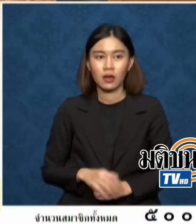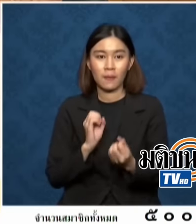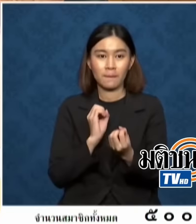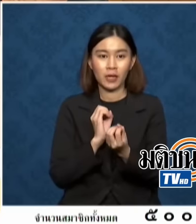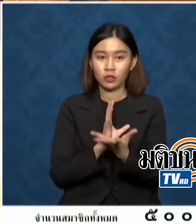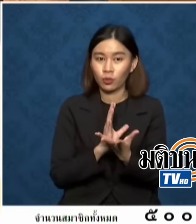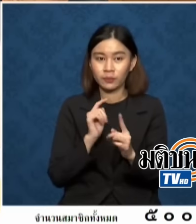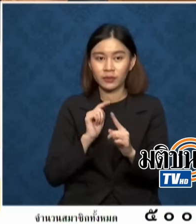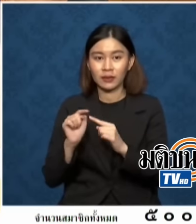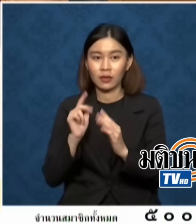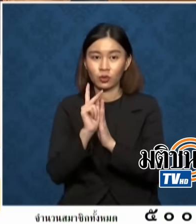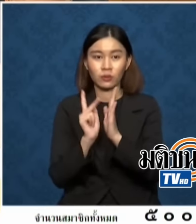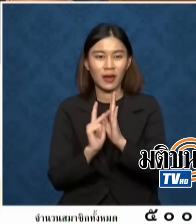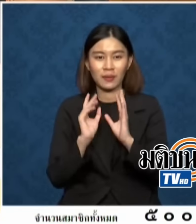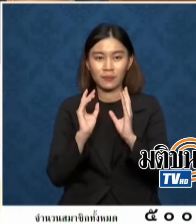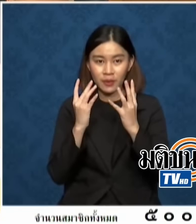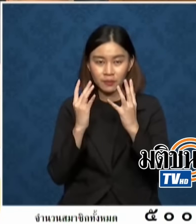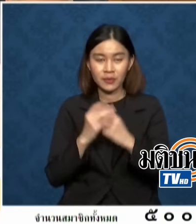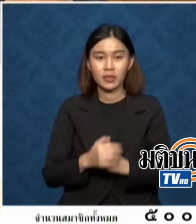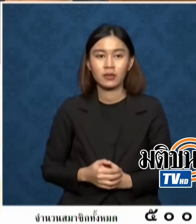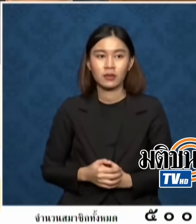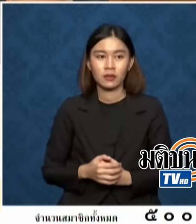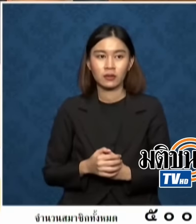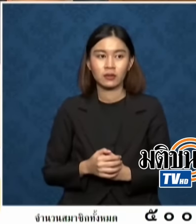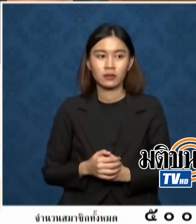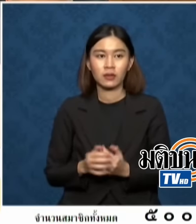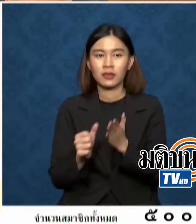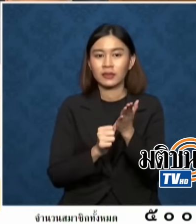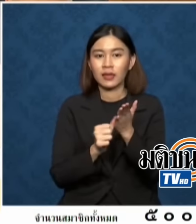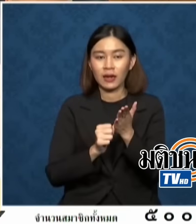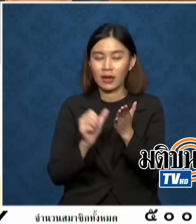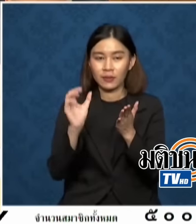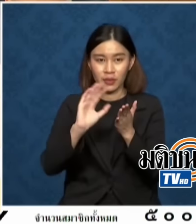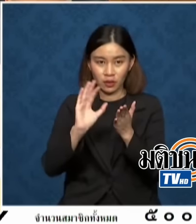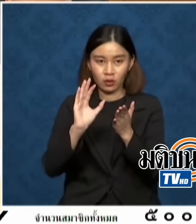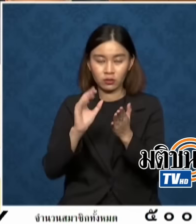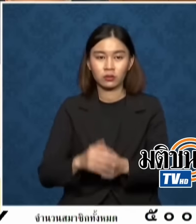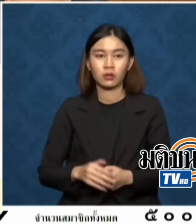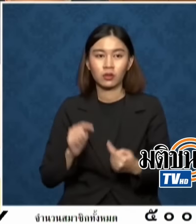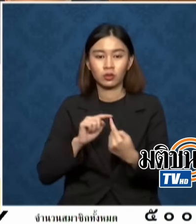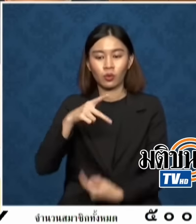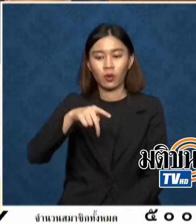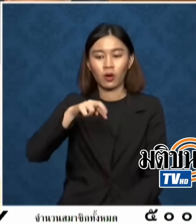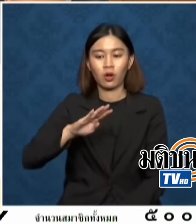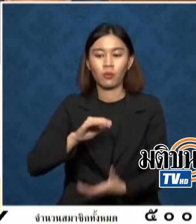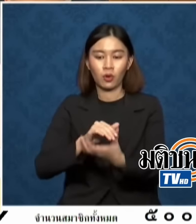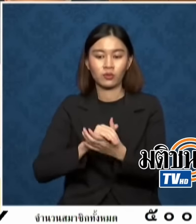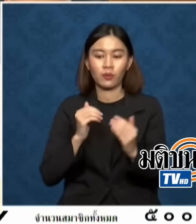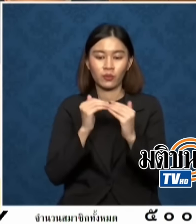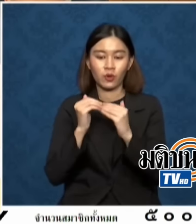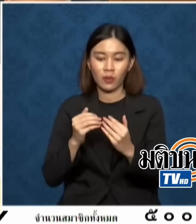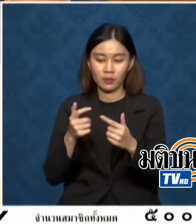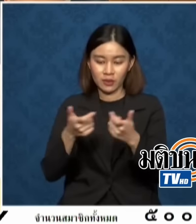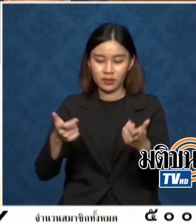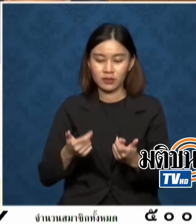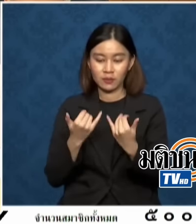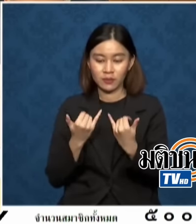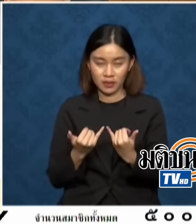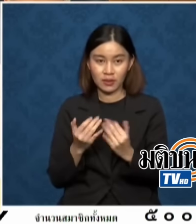ให้เกิดผลกระทบต่อกฎหมายโดยไม่จำเป็นจะต้องแก้ไขไปในพรบสมรสเท่าเทียมฉบับนี้จึงเ